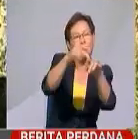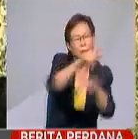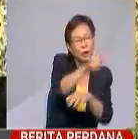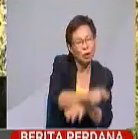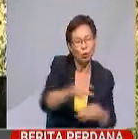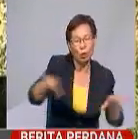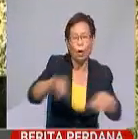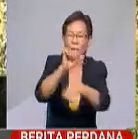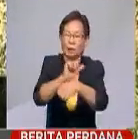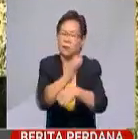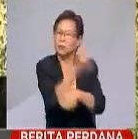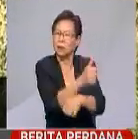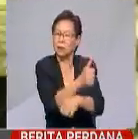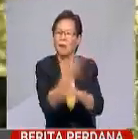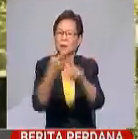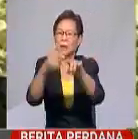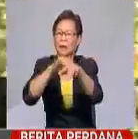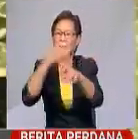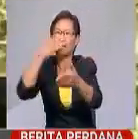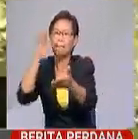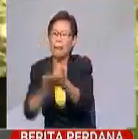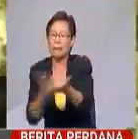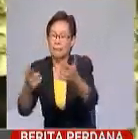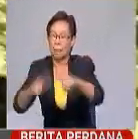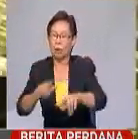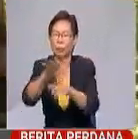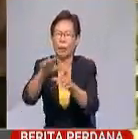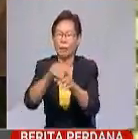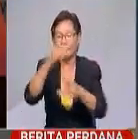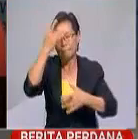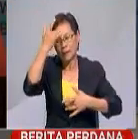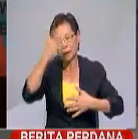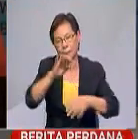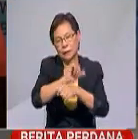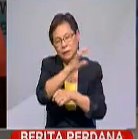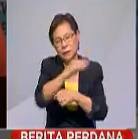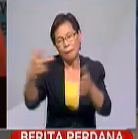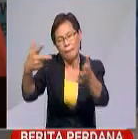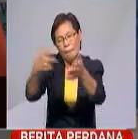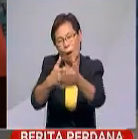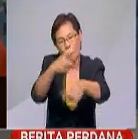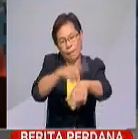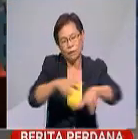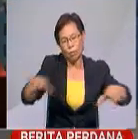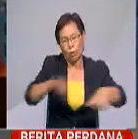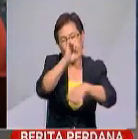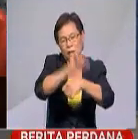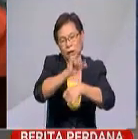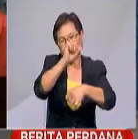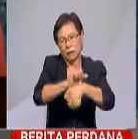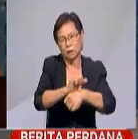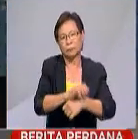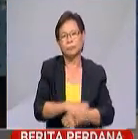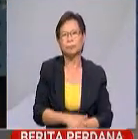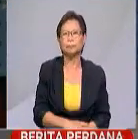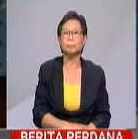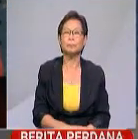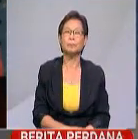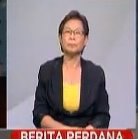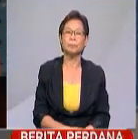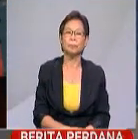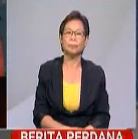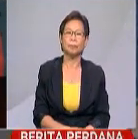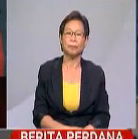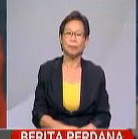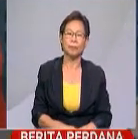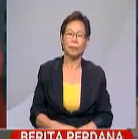pekerjaan sendiri daripada bencana pekerjaan termasuk penyakit pekerjaan dan kemalangan semasa menjalankan aktiviti pekerjaan.